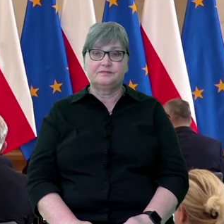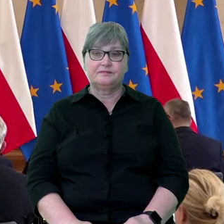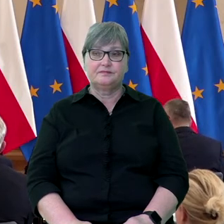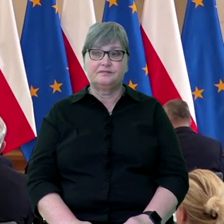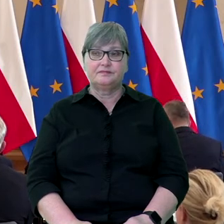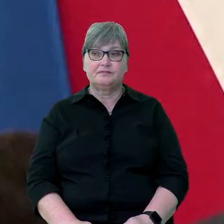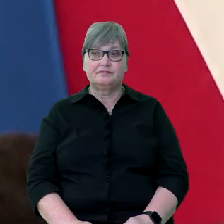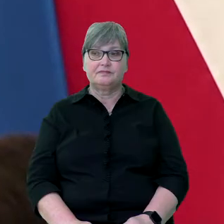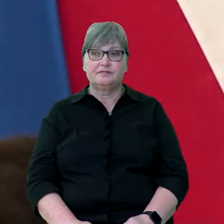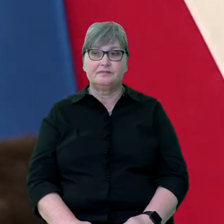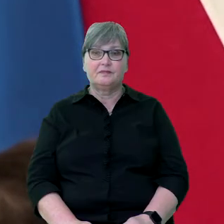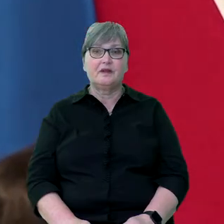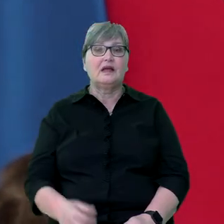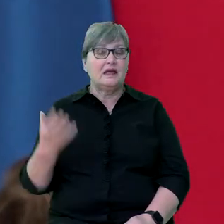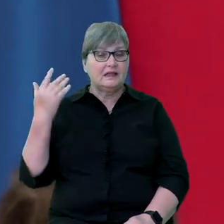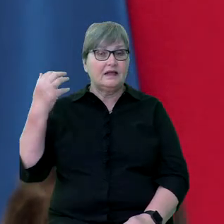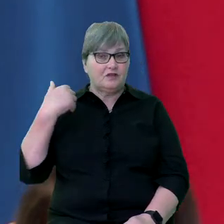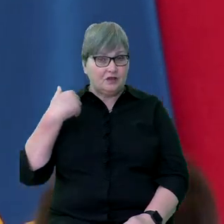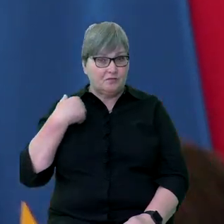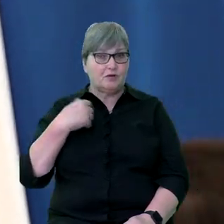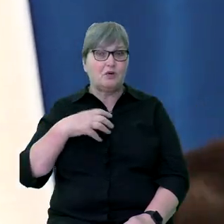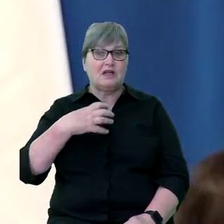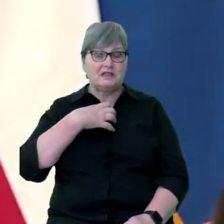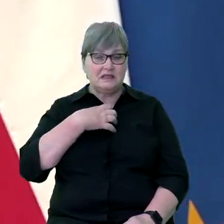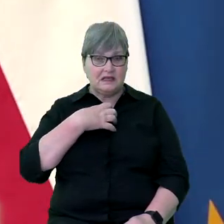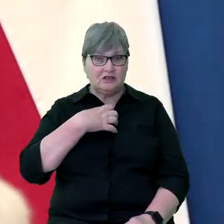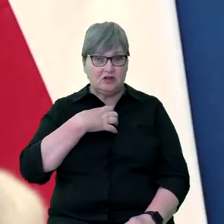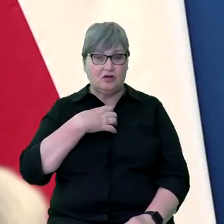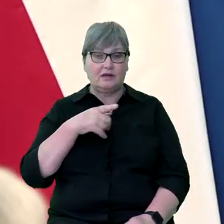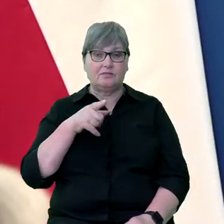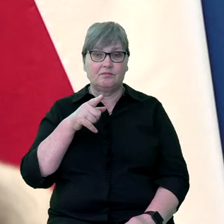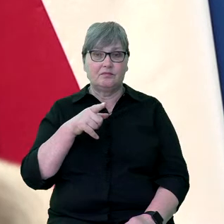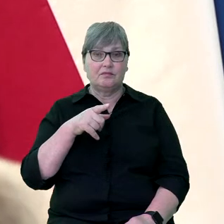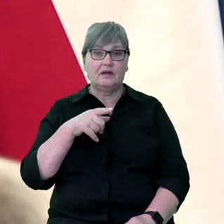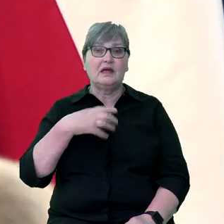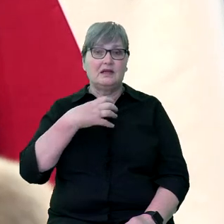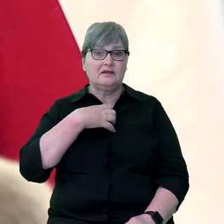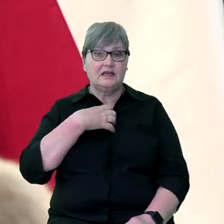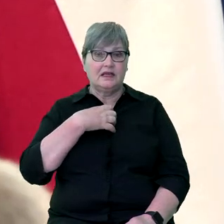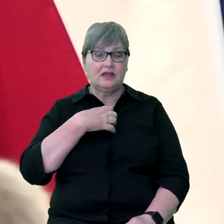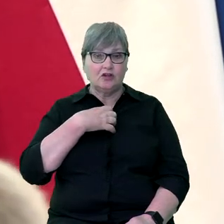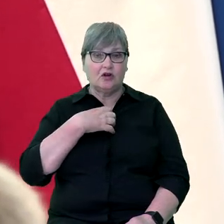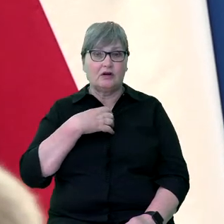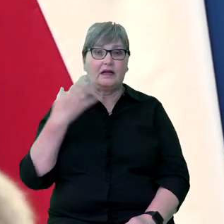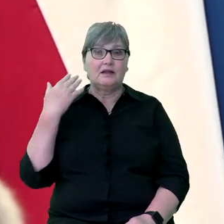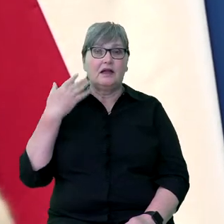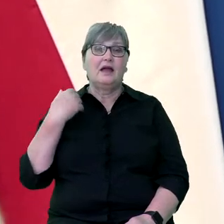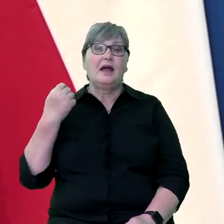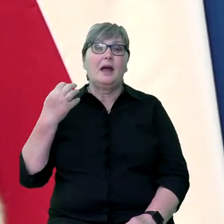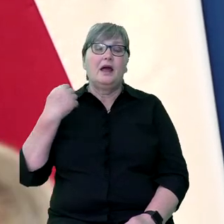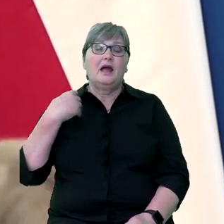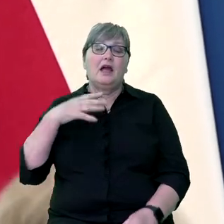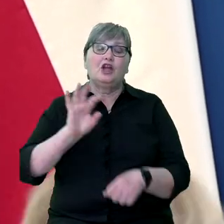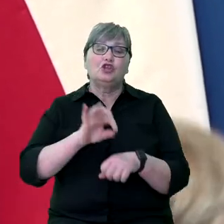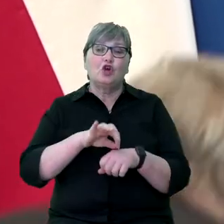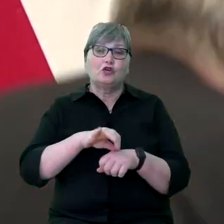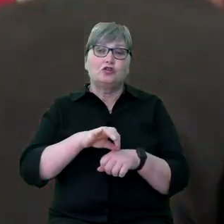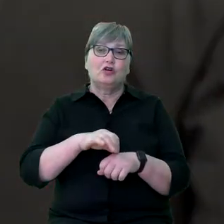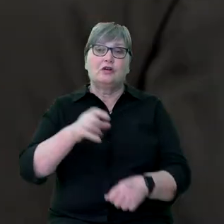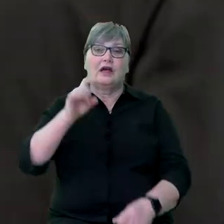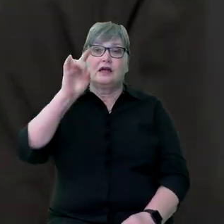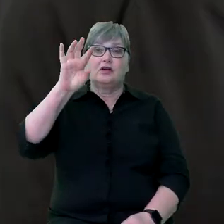2012-16 był również dyrektorem Krajowej Szkoły Administracji Publicznej, pana doktora inżyniera Sławomira